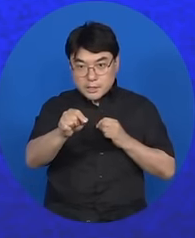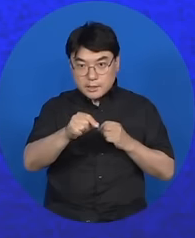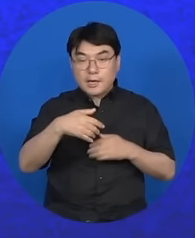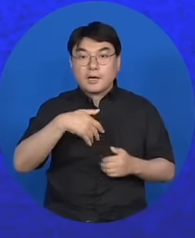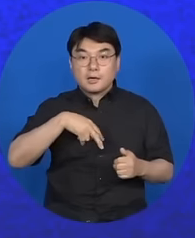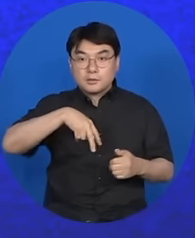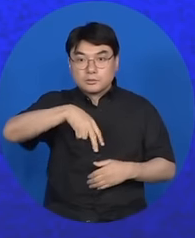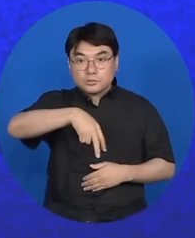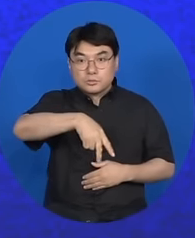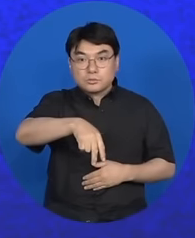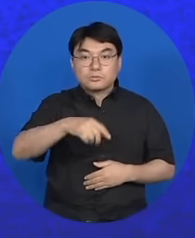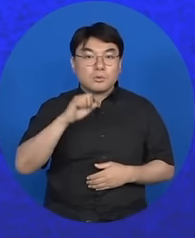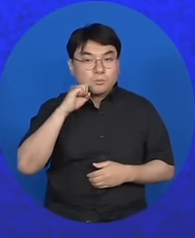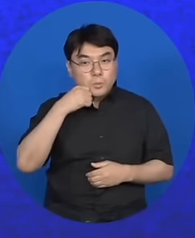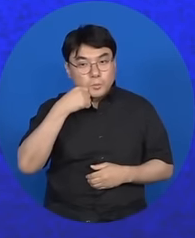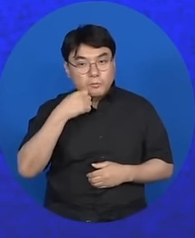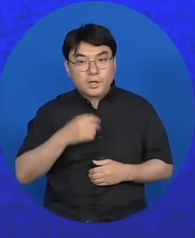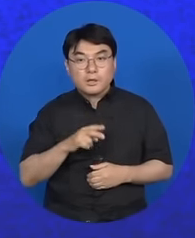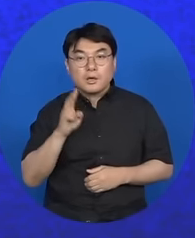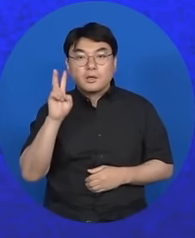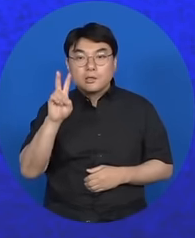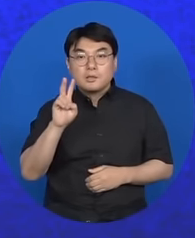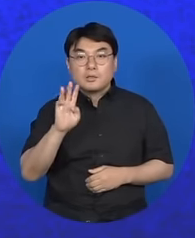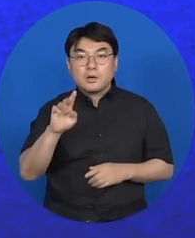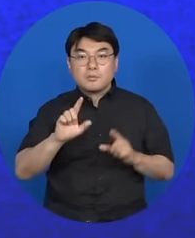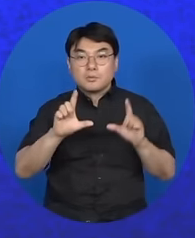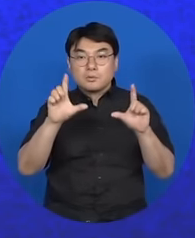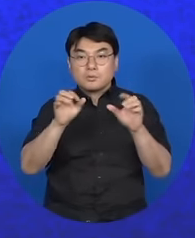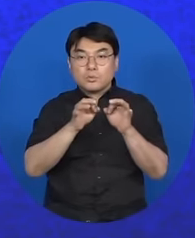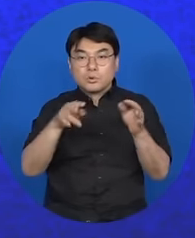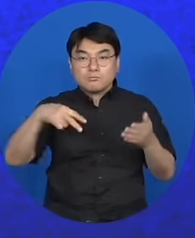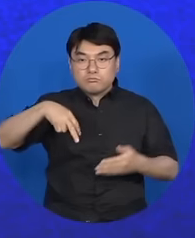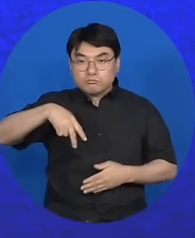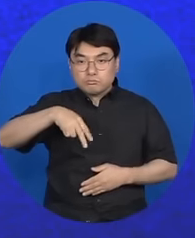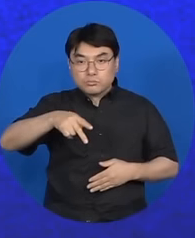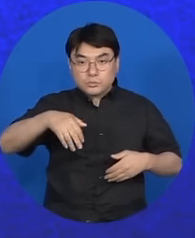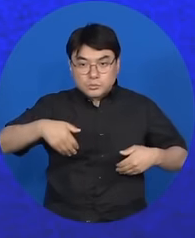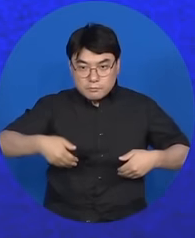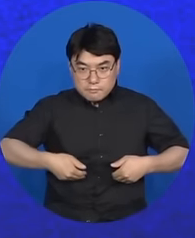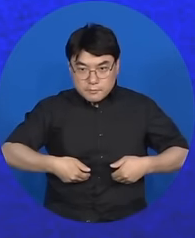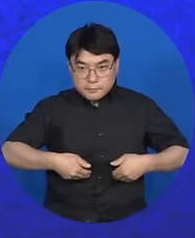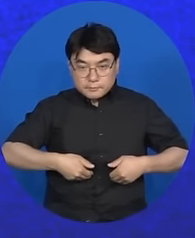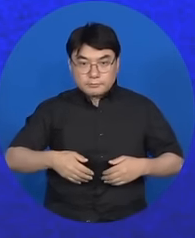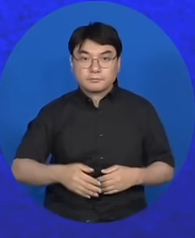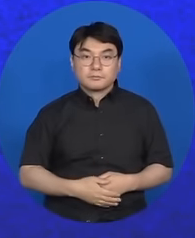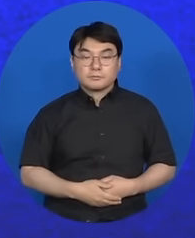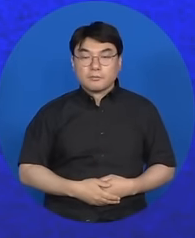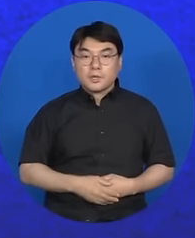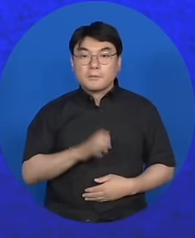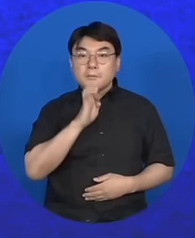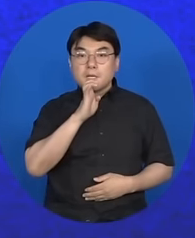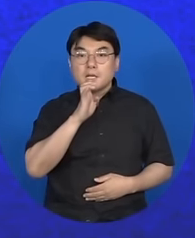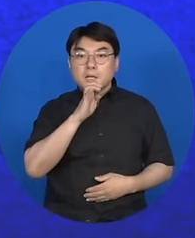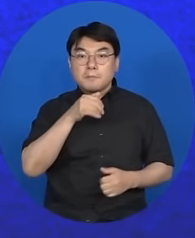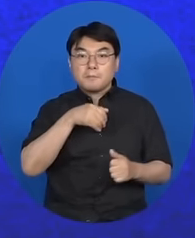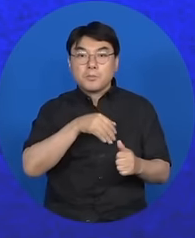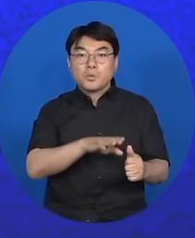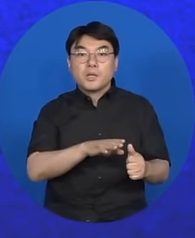그런 거리입니다. 왜 하나님께서는 천사를 보내서 빌립을 그대로 그곳으로 보내는